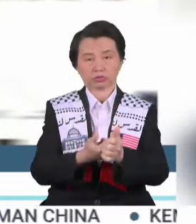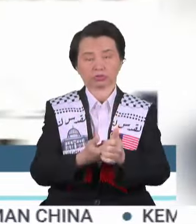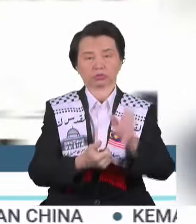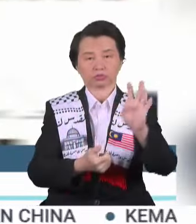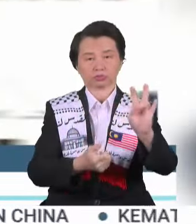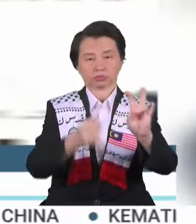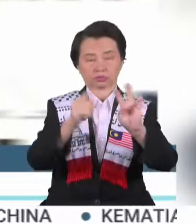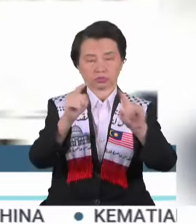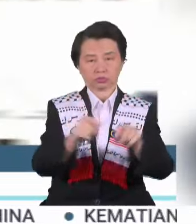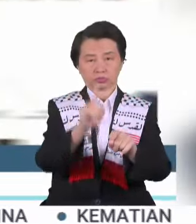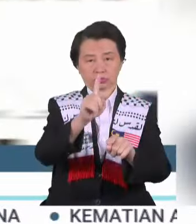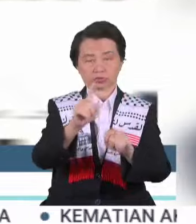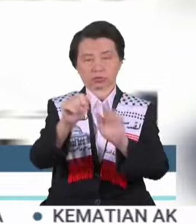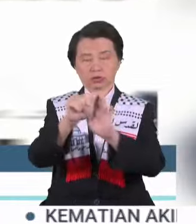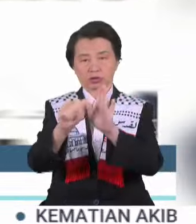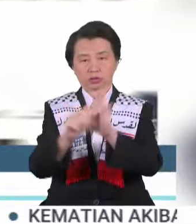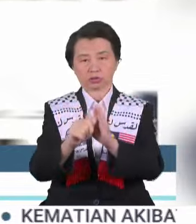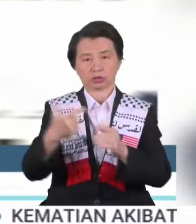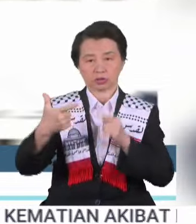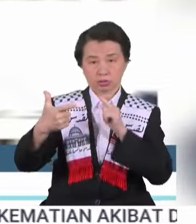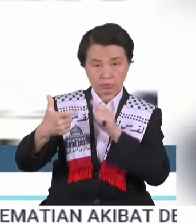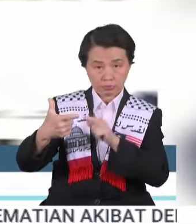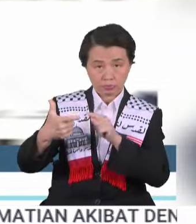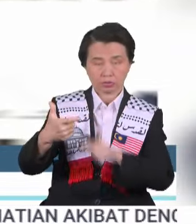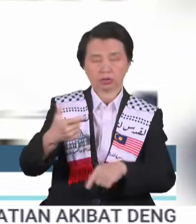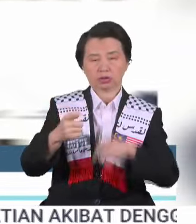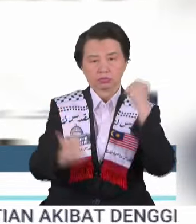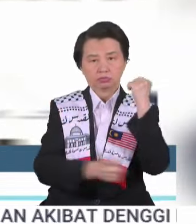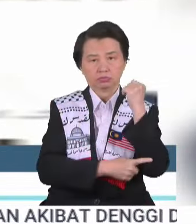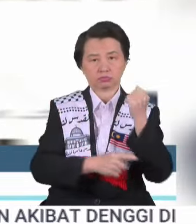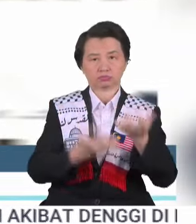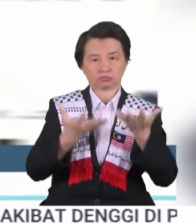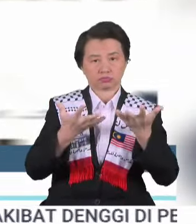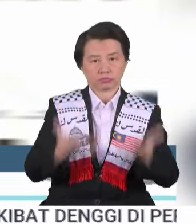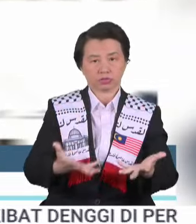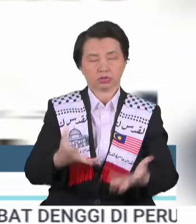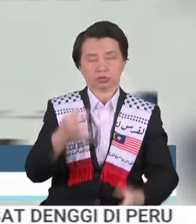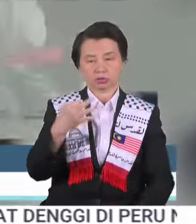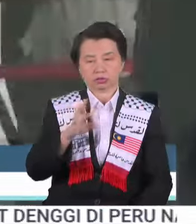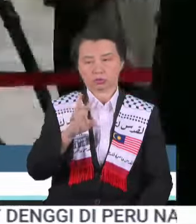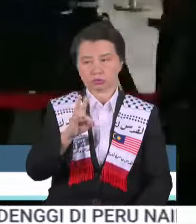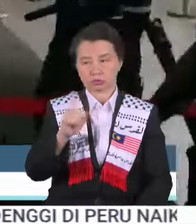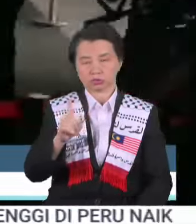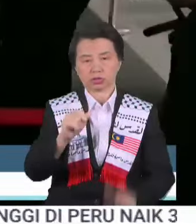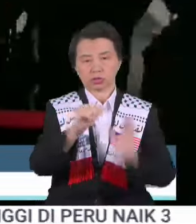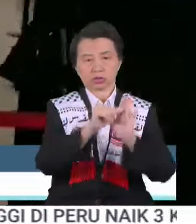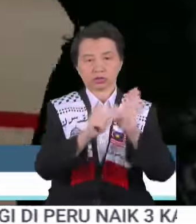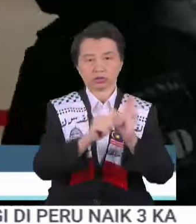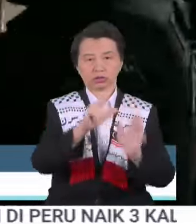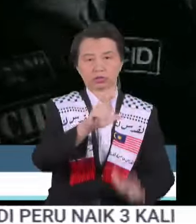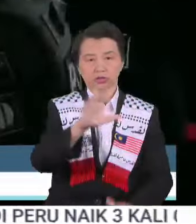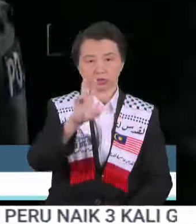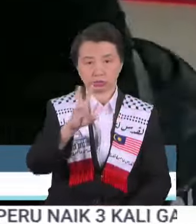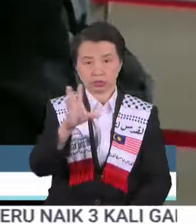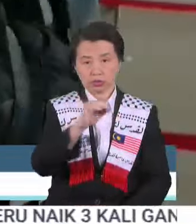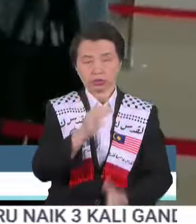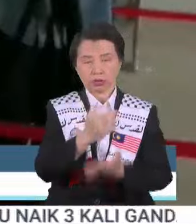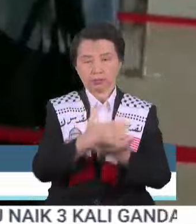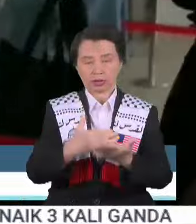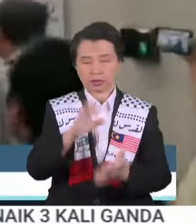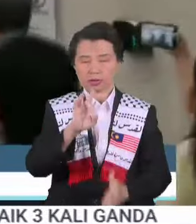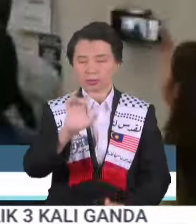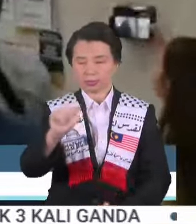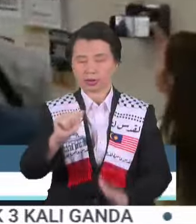Seksyen 7-1 Akta Senjata Api Penalti Lebih Berat 1971 Akta 37 dan Seksyen